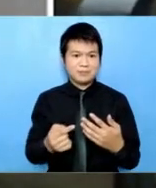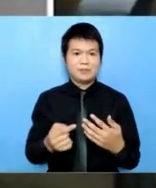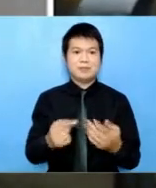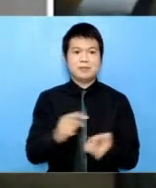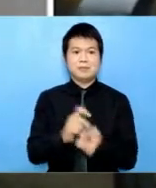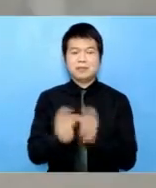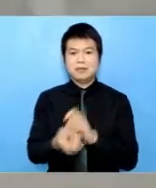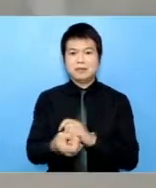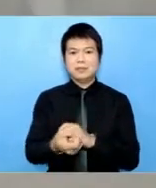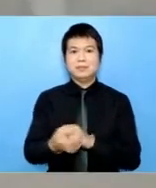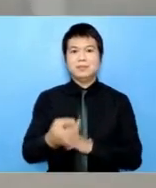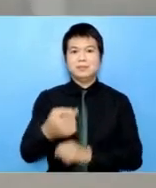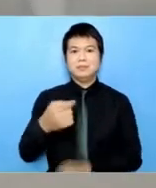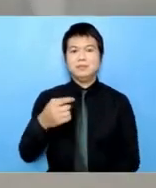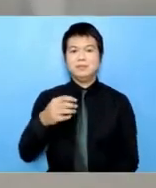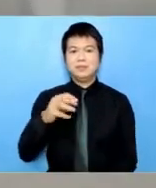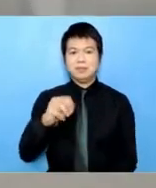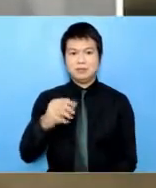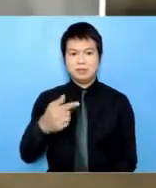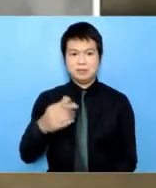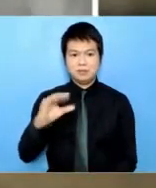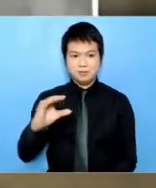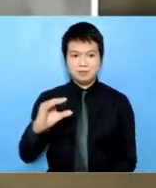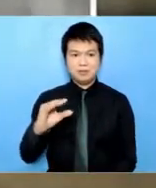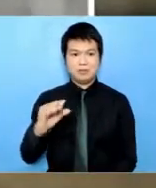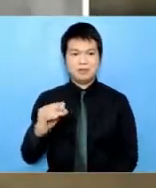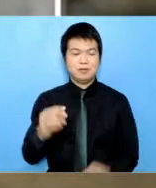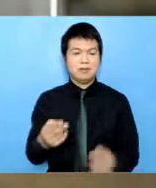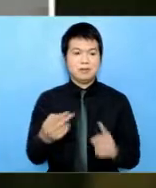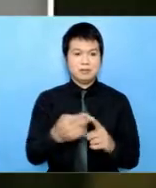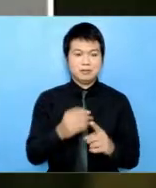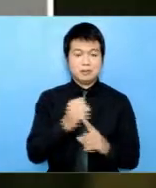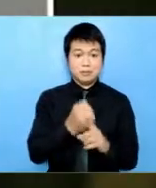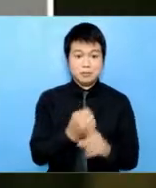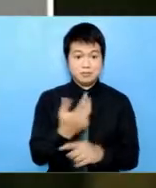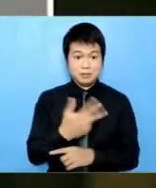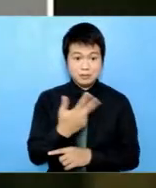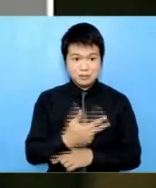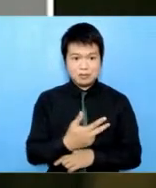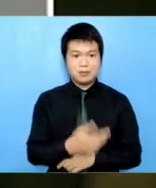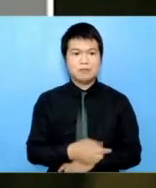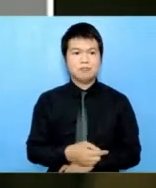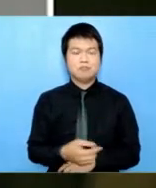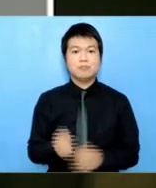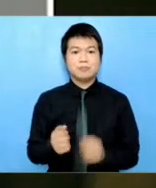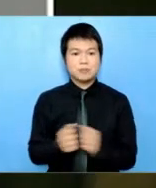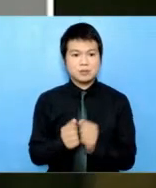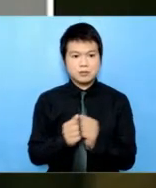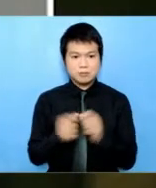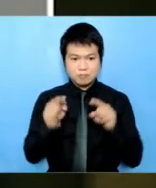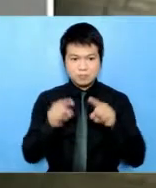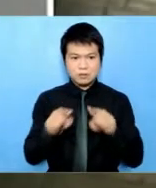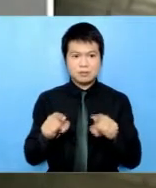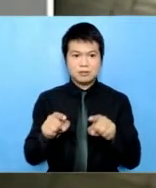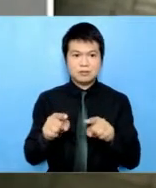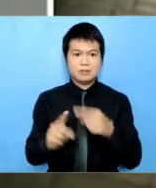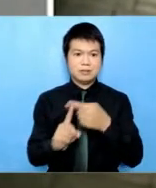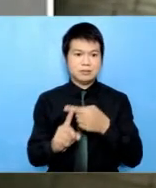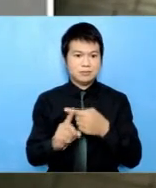30. Kasabay po ng pagtaas ng cases ang pagtaas ng positivity rate na 28.8%